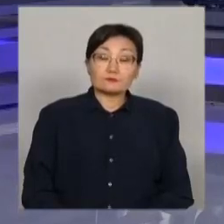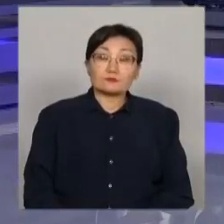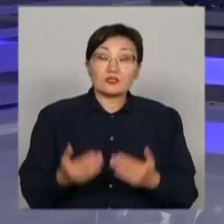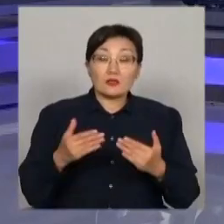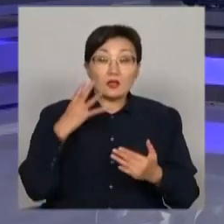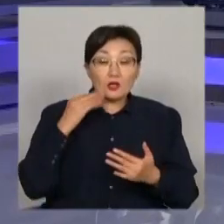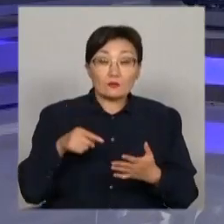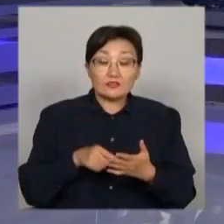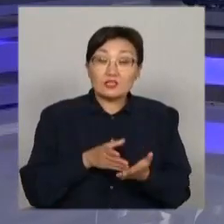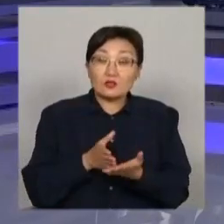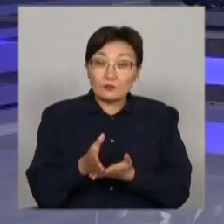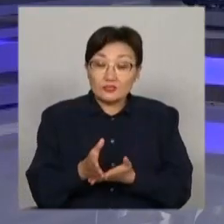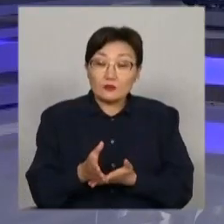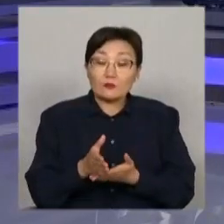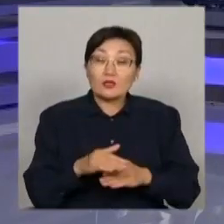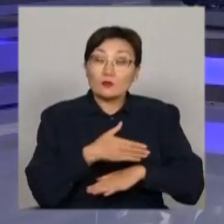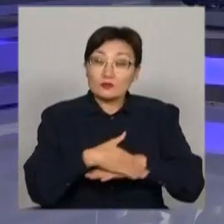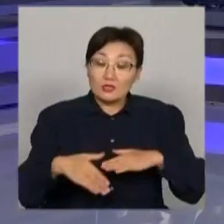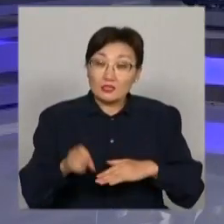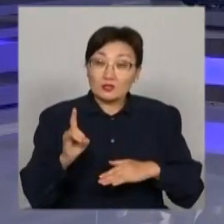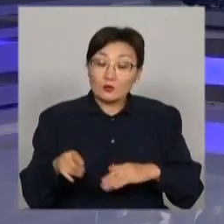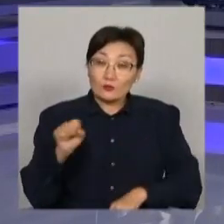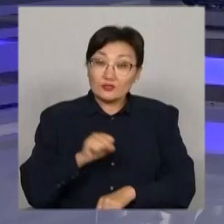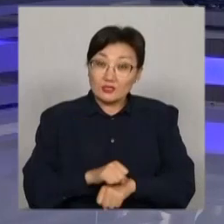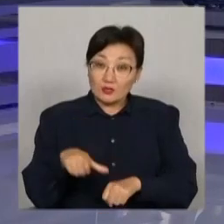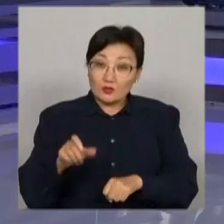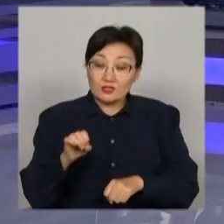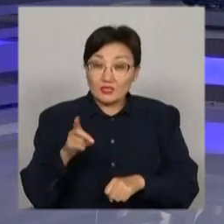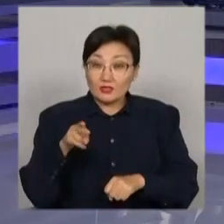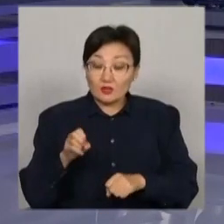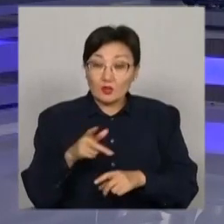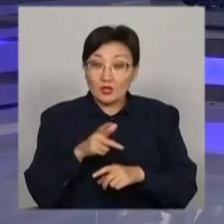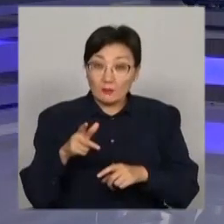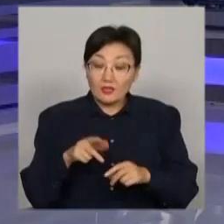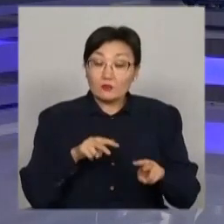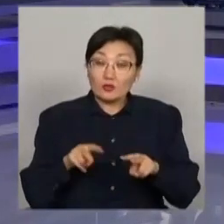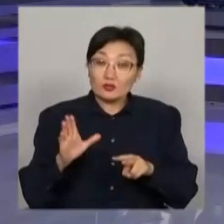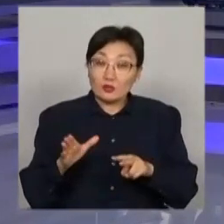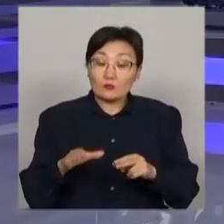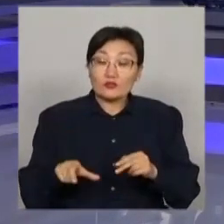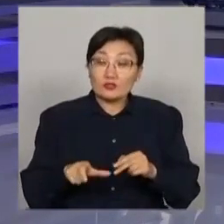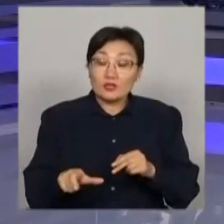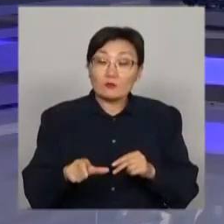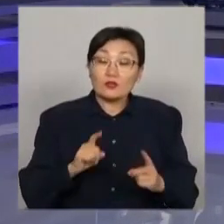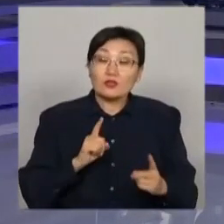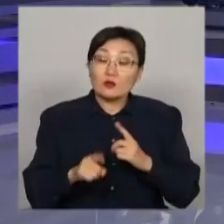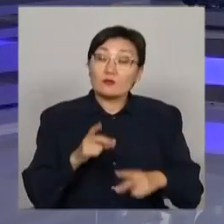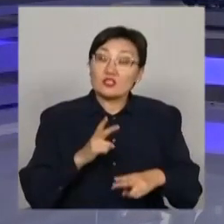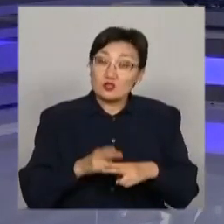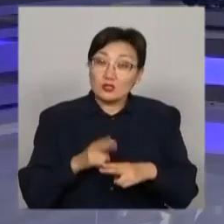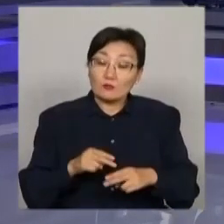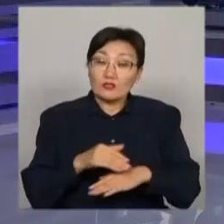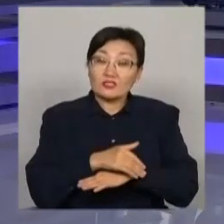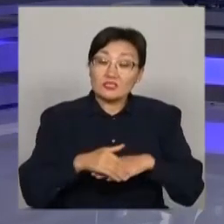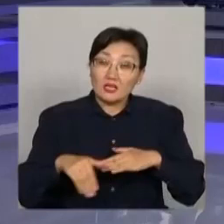Енді Алматыдан шыға берістегі жерлерде такси ұстаушыларды сергек камералары бақылайтын болады. Бұдан былай жолдағы қозғалысқа бөгет жасап,